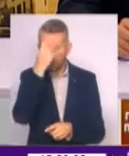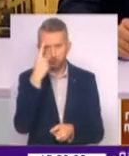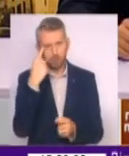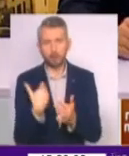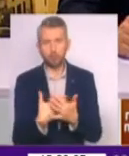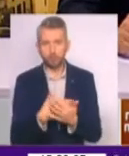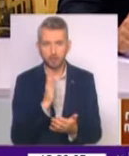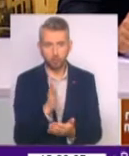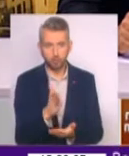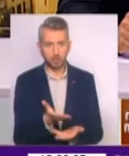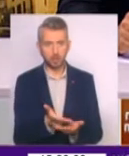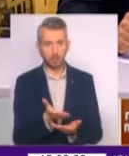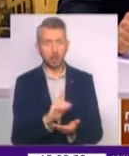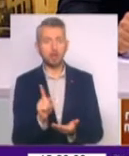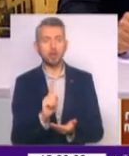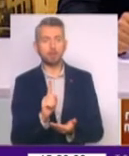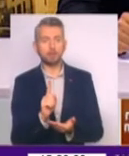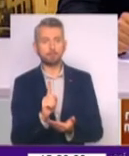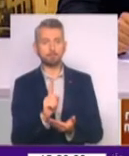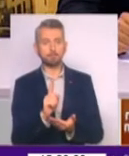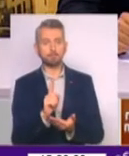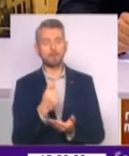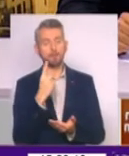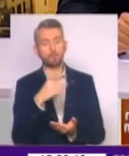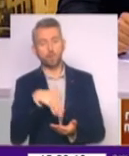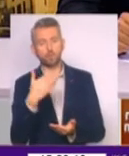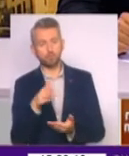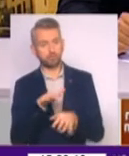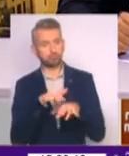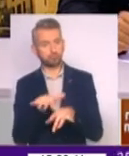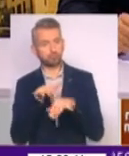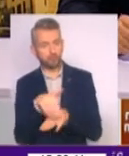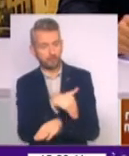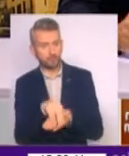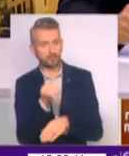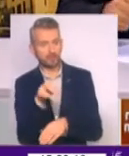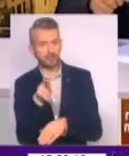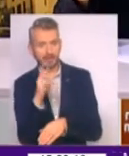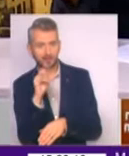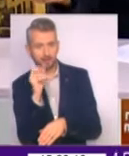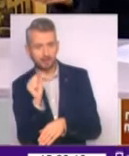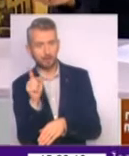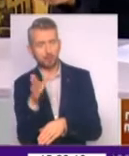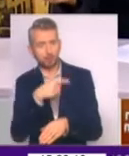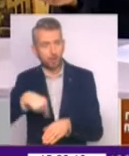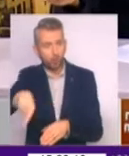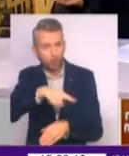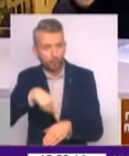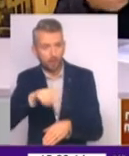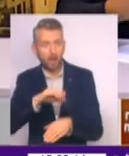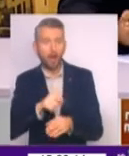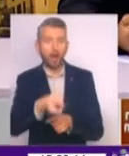би запустити рух в один бік по вулиці Чистяківській, і він би став круговим, а виїзд через вулицю